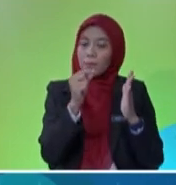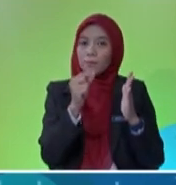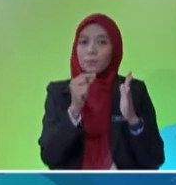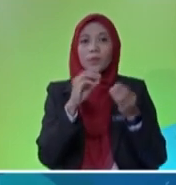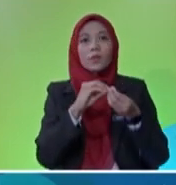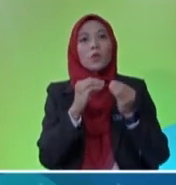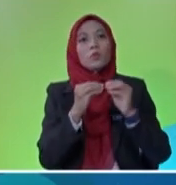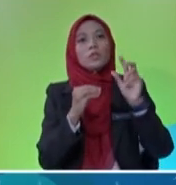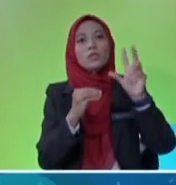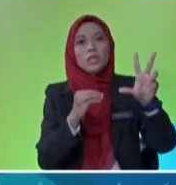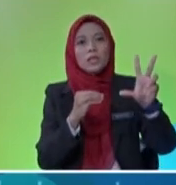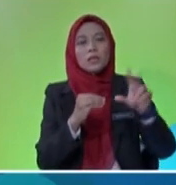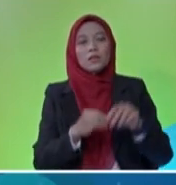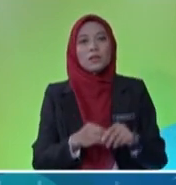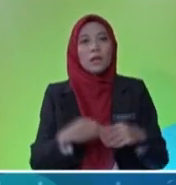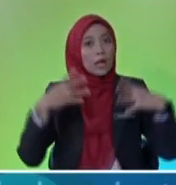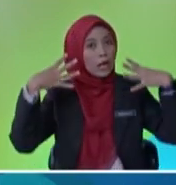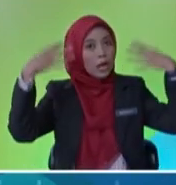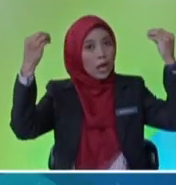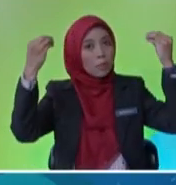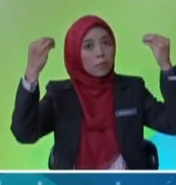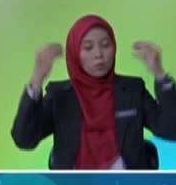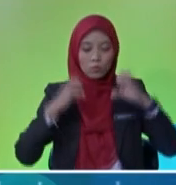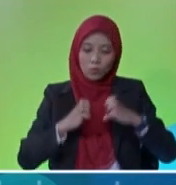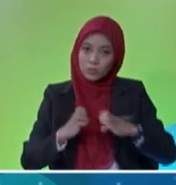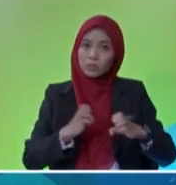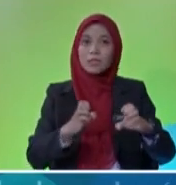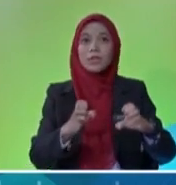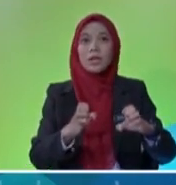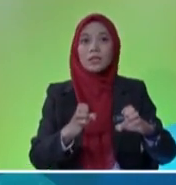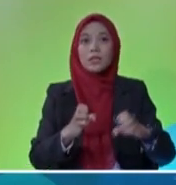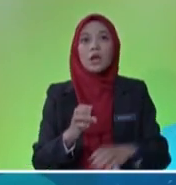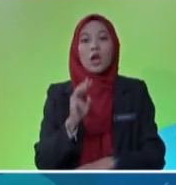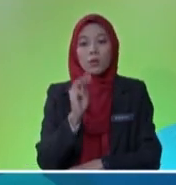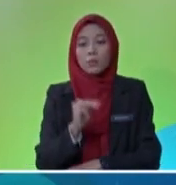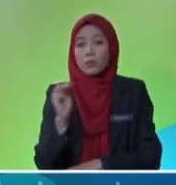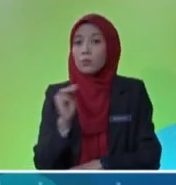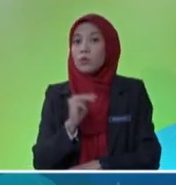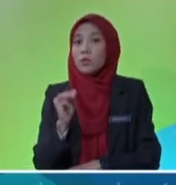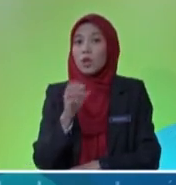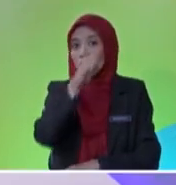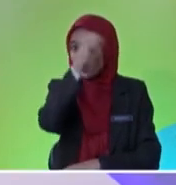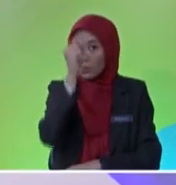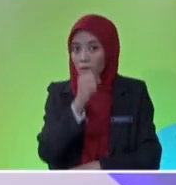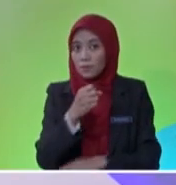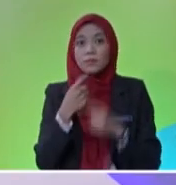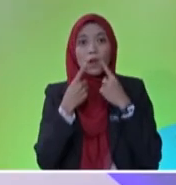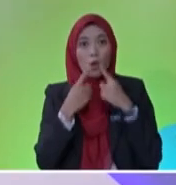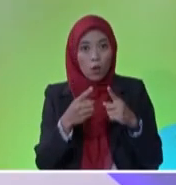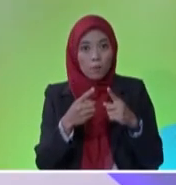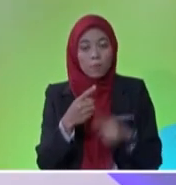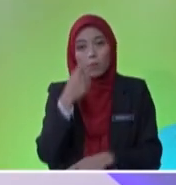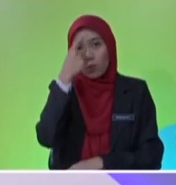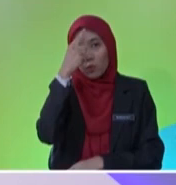edit yang ketiga bilang yaitu sirip kecemasan sini kecemasan ini murid-murid perlu jawab juga untuk membuat